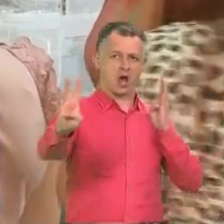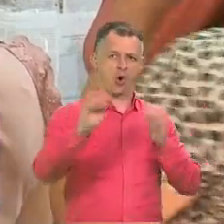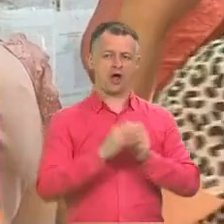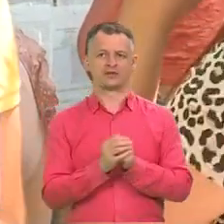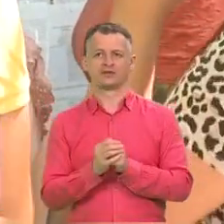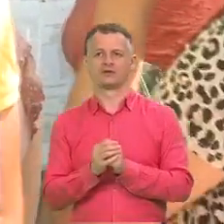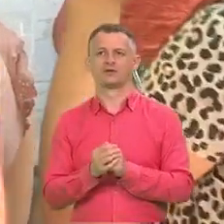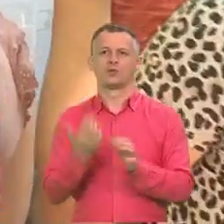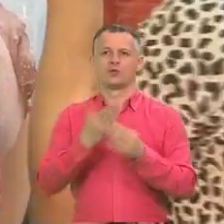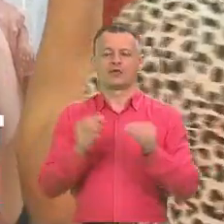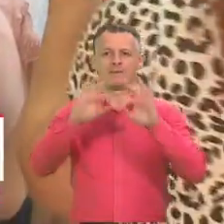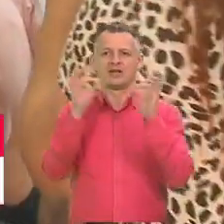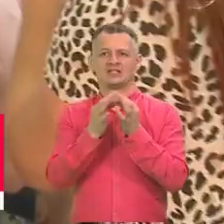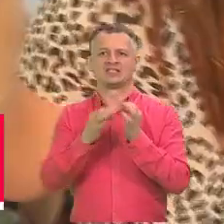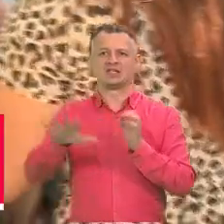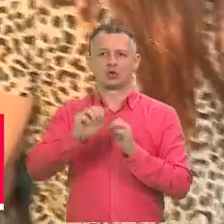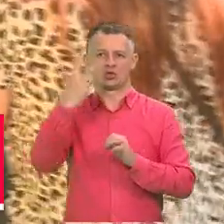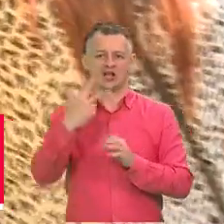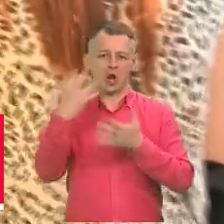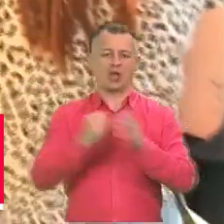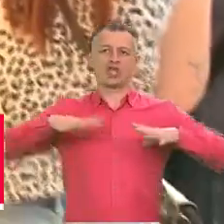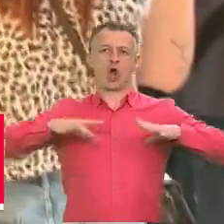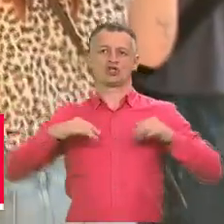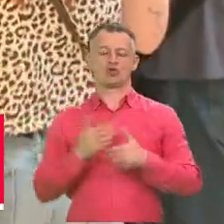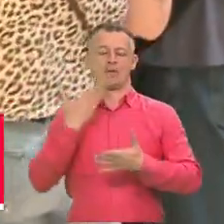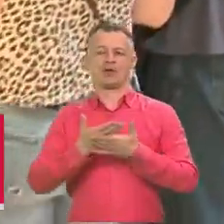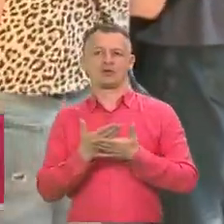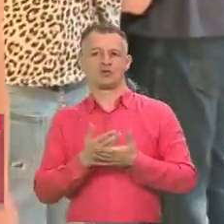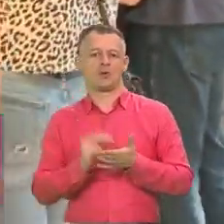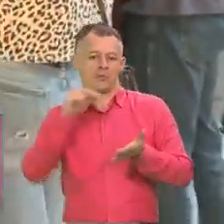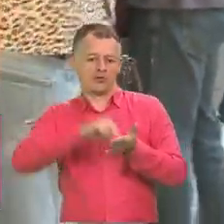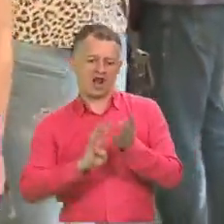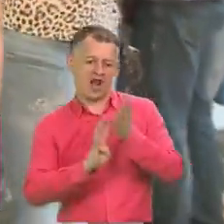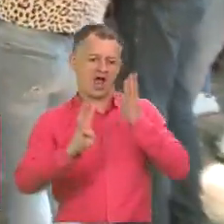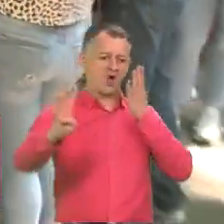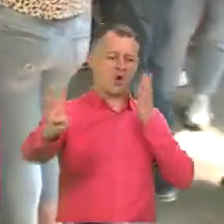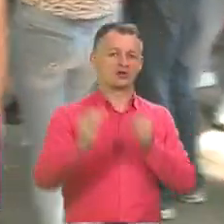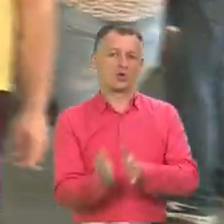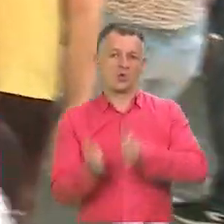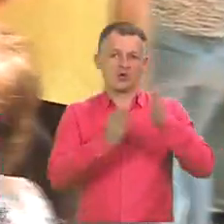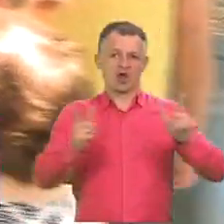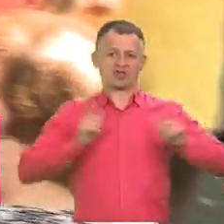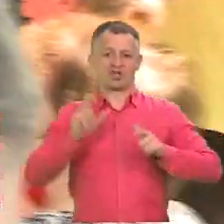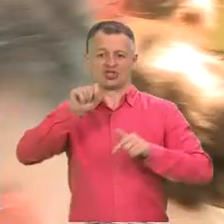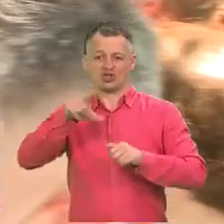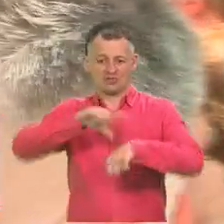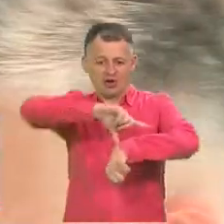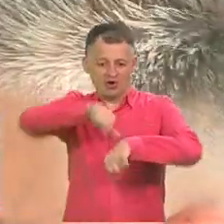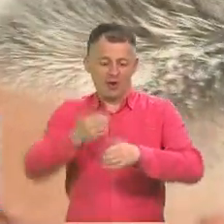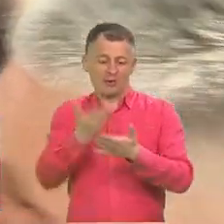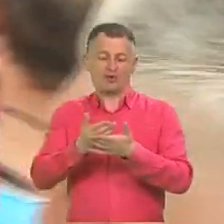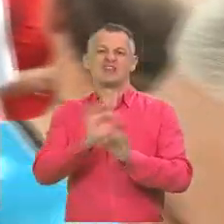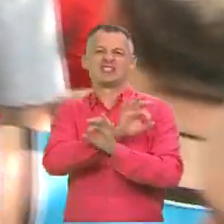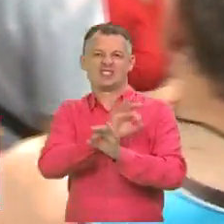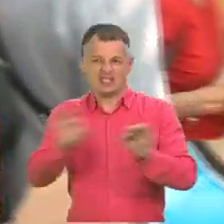Sute de părinți din sectorul 3 și-au luat concediu pentru a se așeza la această coadă. Unii dintre ei au stat aici și 12 ore pentru a avea garanția